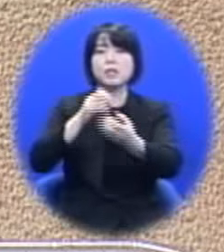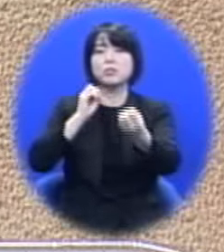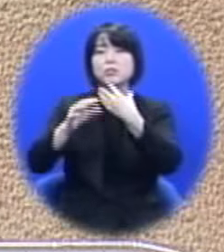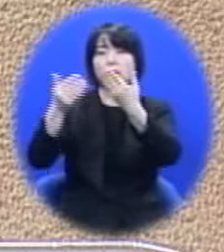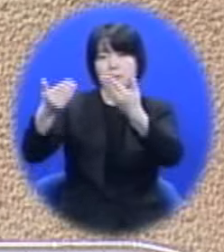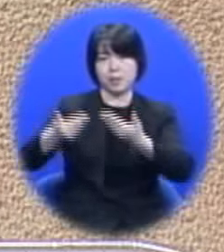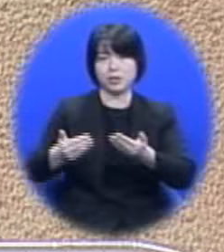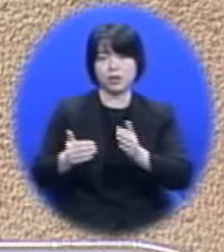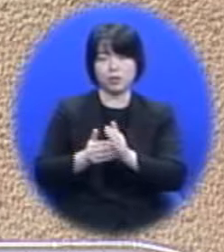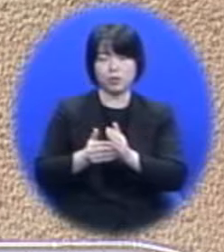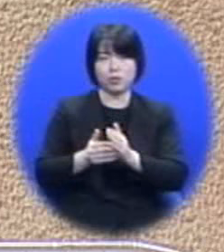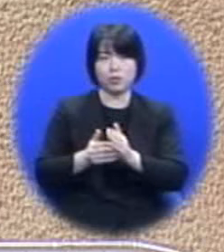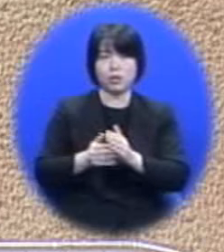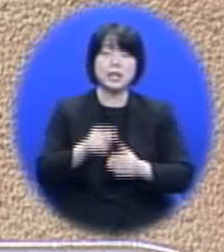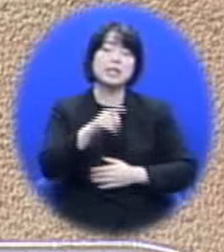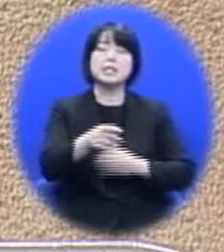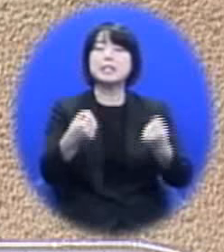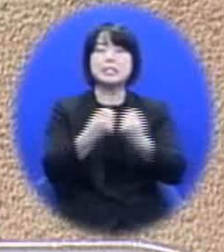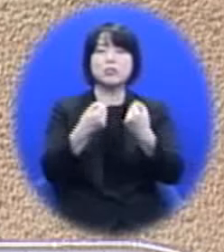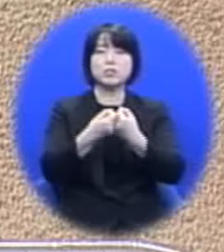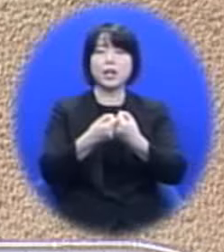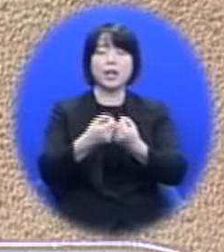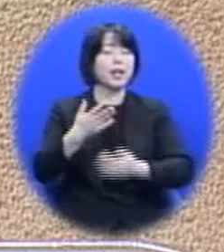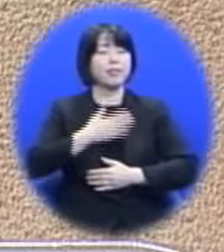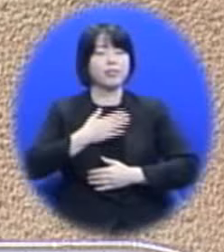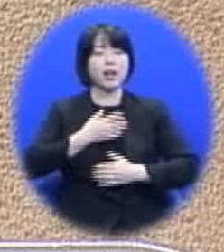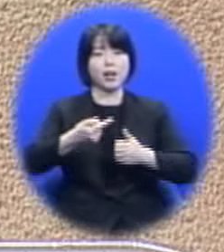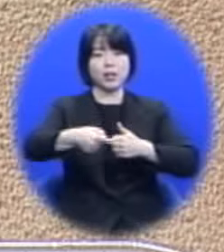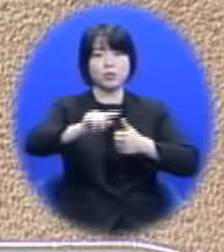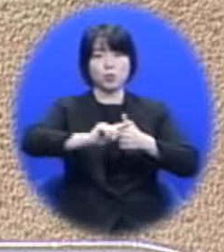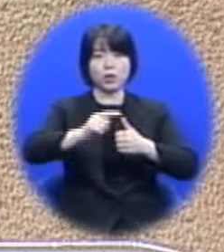받았어요. 이 전쟁은 나에게 속한 것이라.